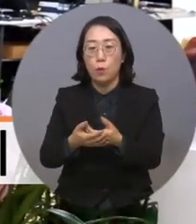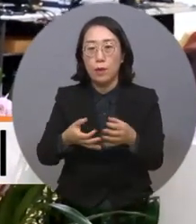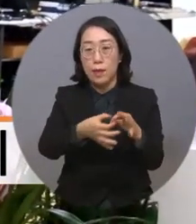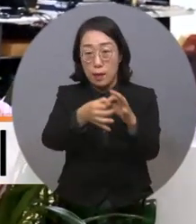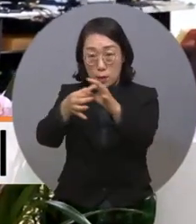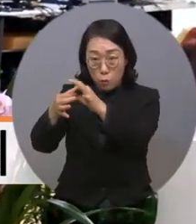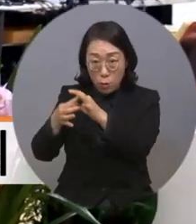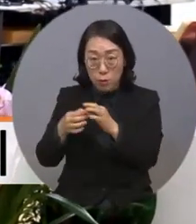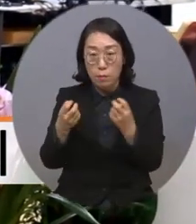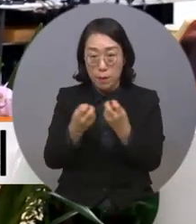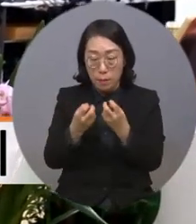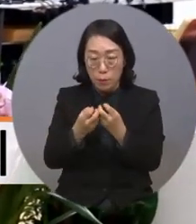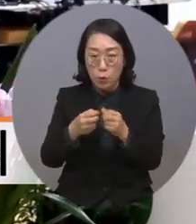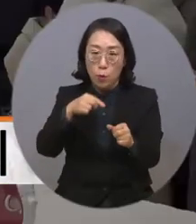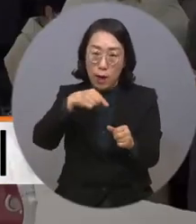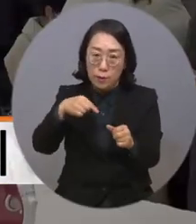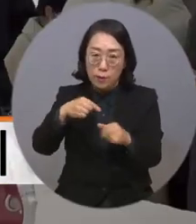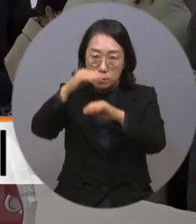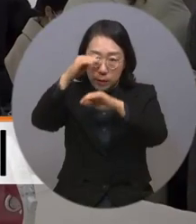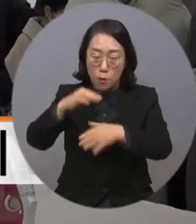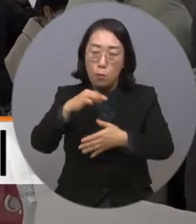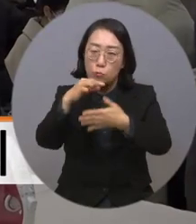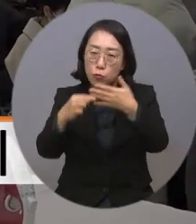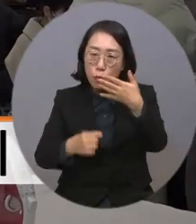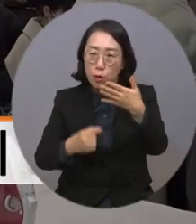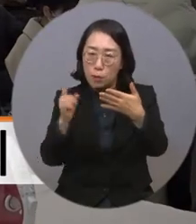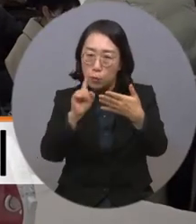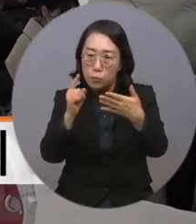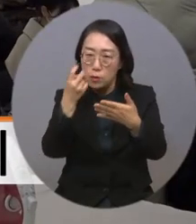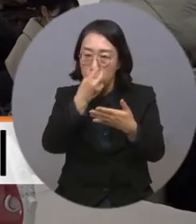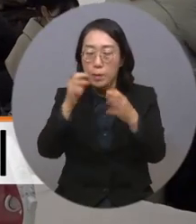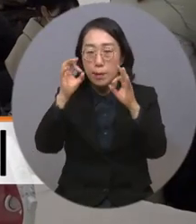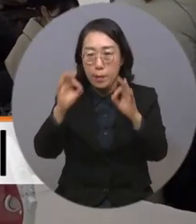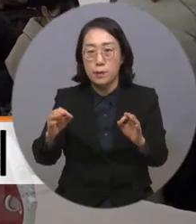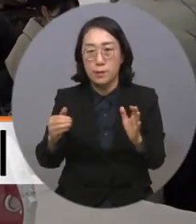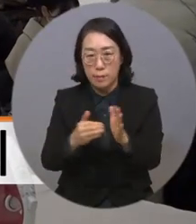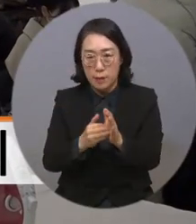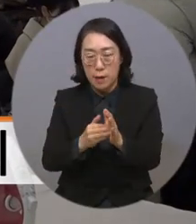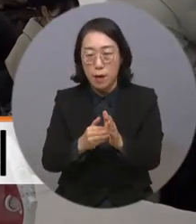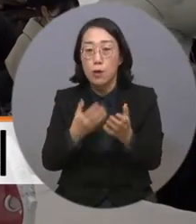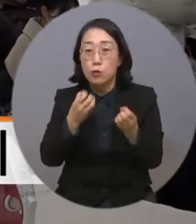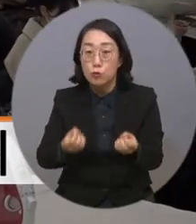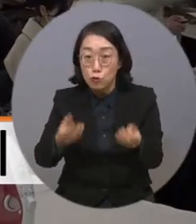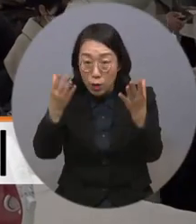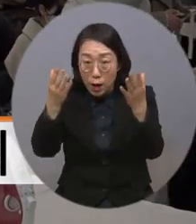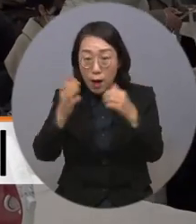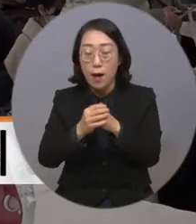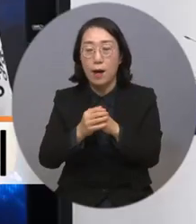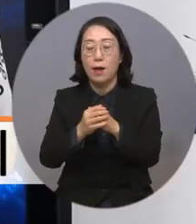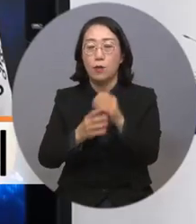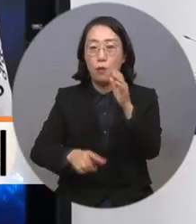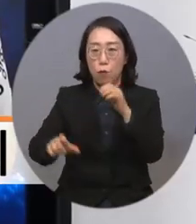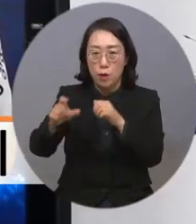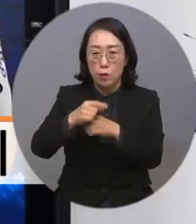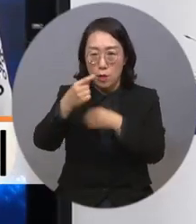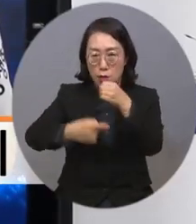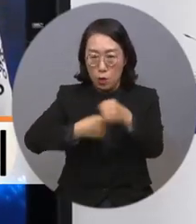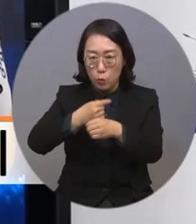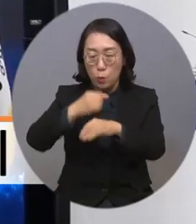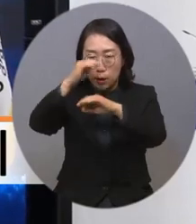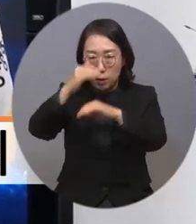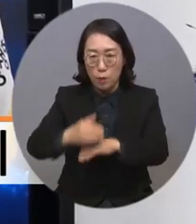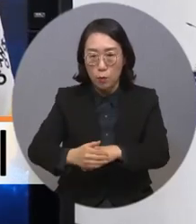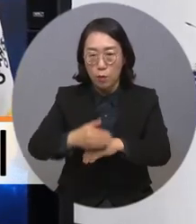학습 프로그램 진행을 확인하는 자리였습니다 축하 행사와 함께 1년간의 활동 전시와 학습프로그램